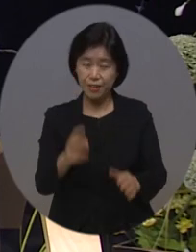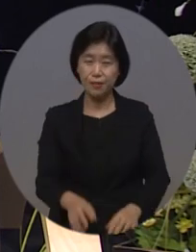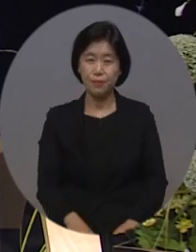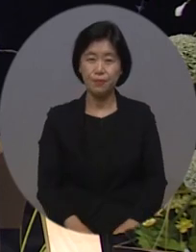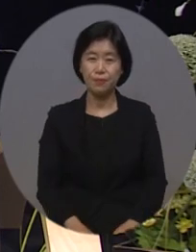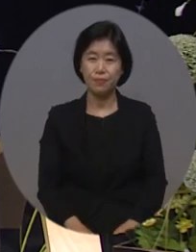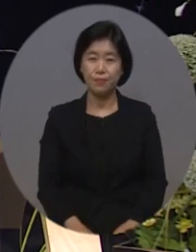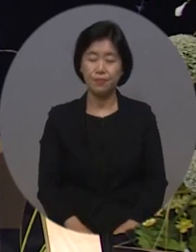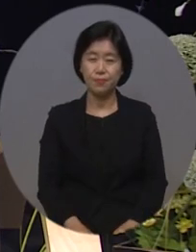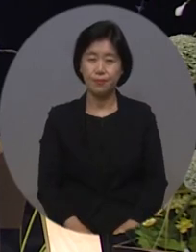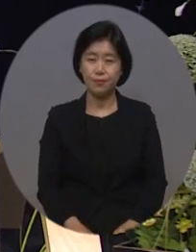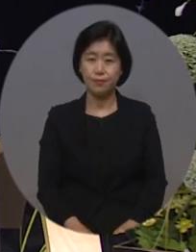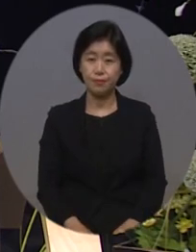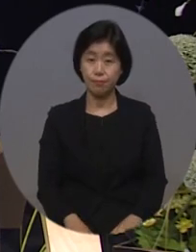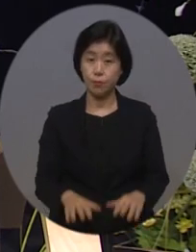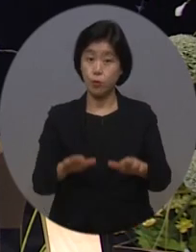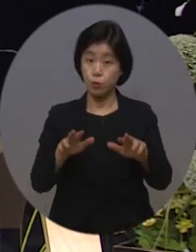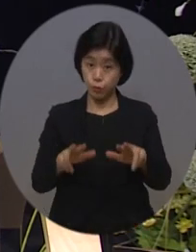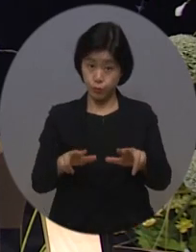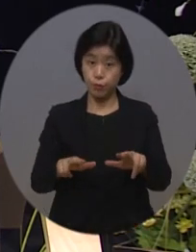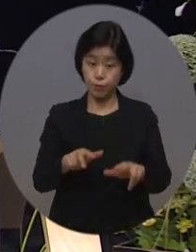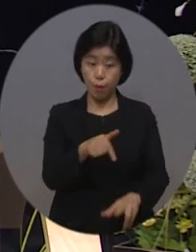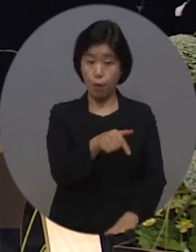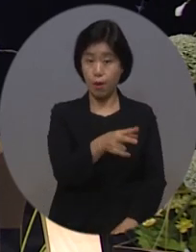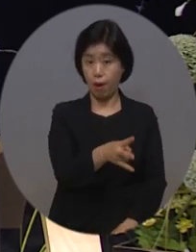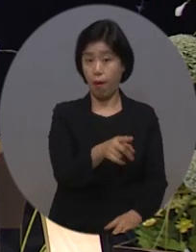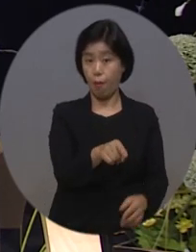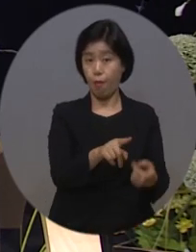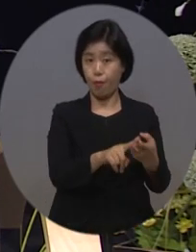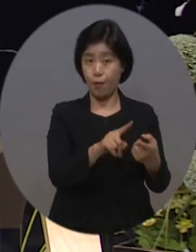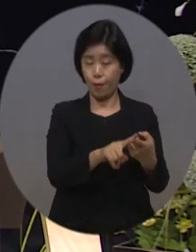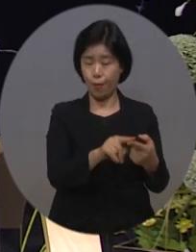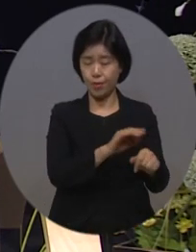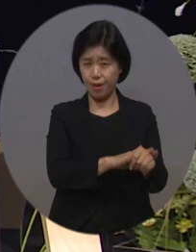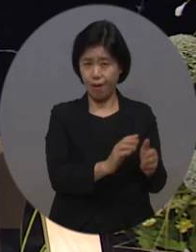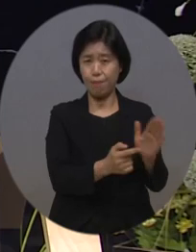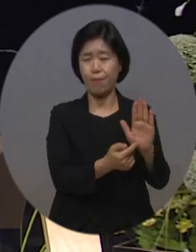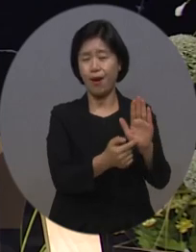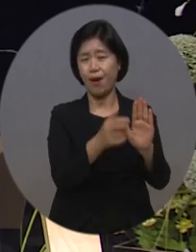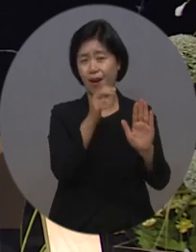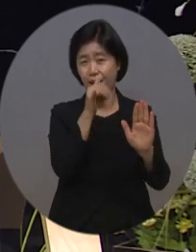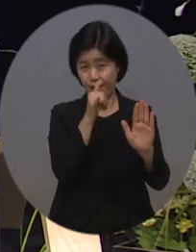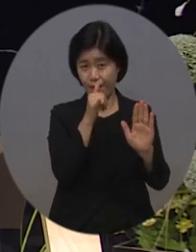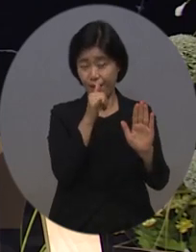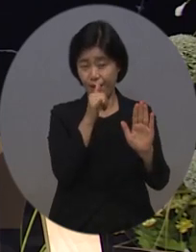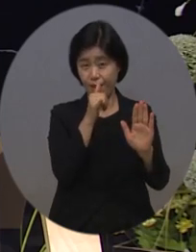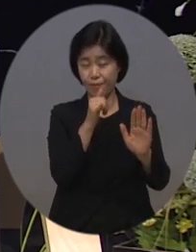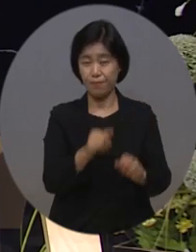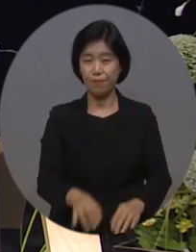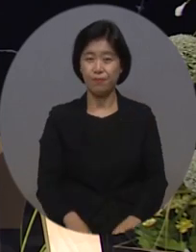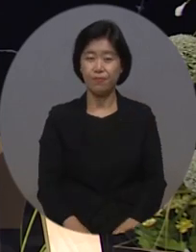그런데 아직도 개가 살아남아 사람의 정과 약속을 지켜내고 있었습니다.